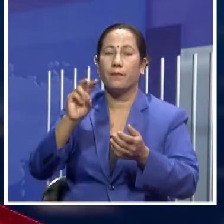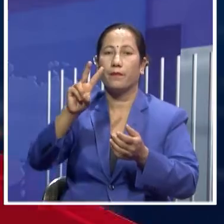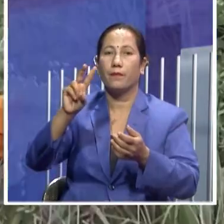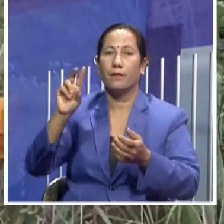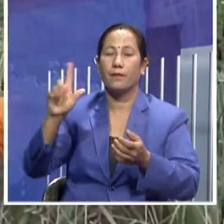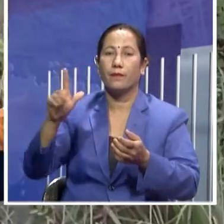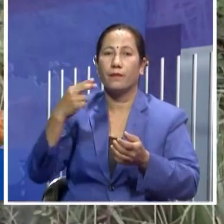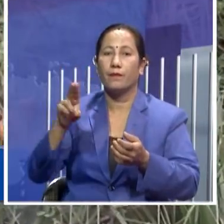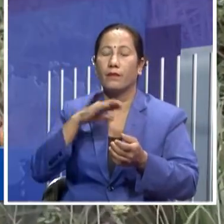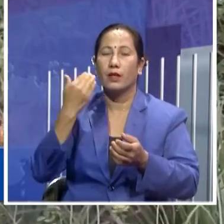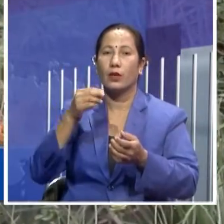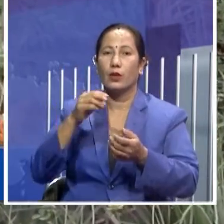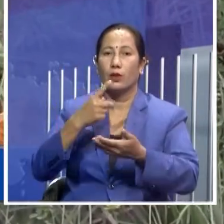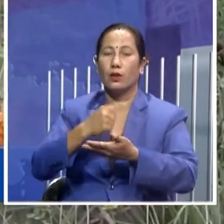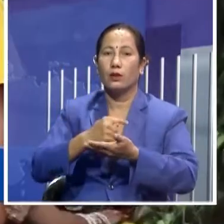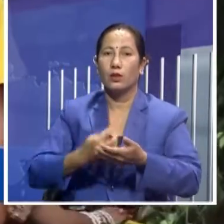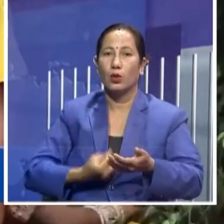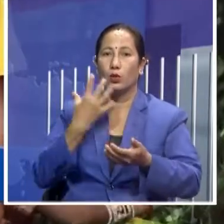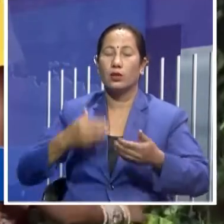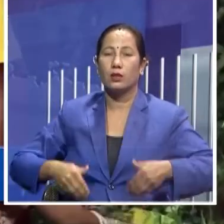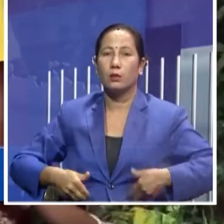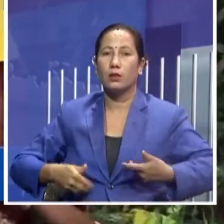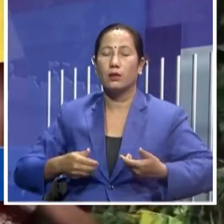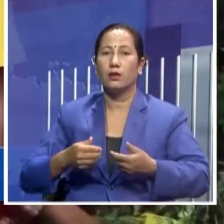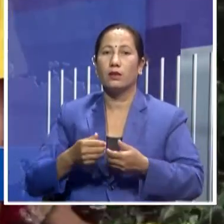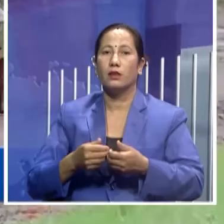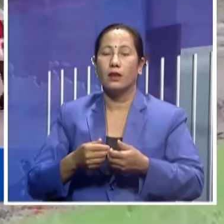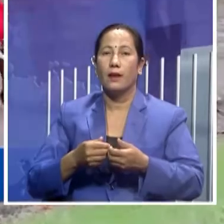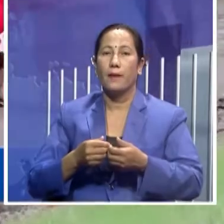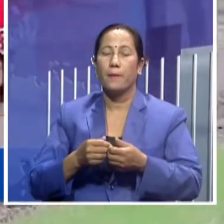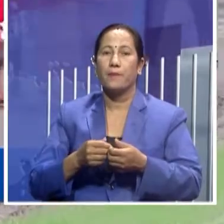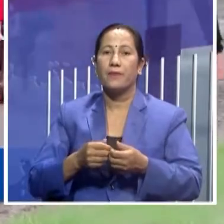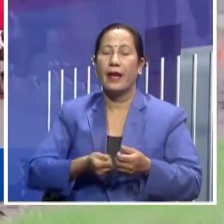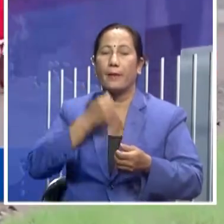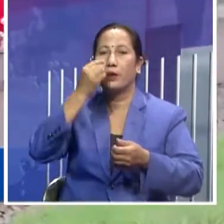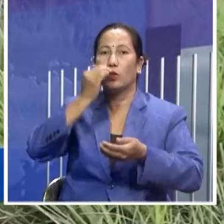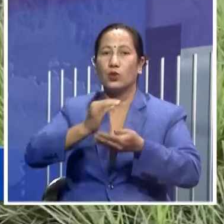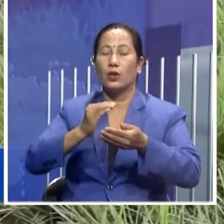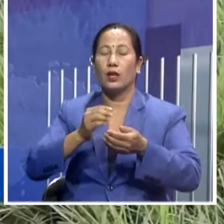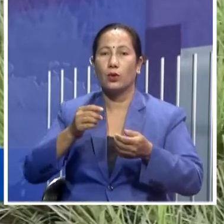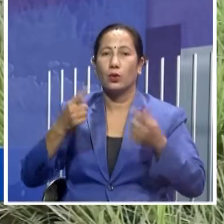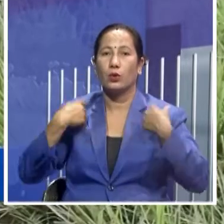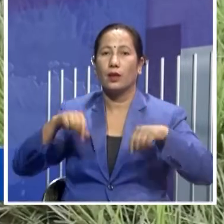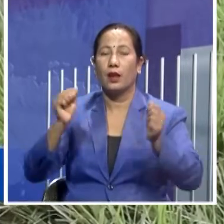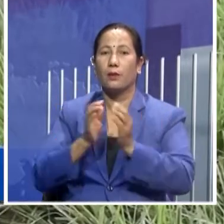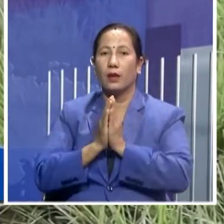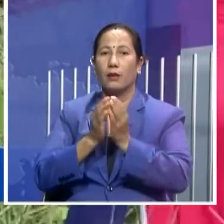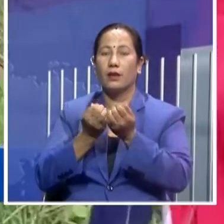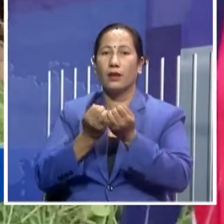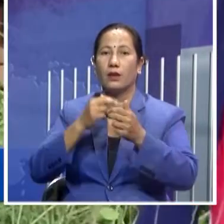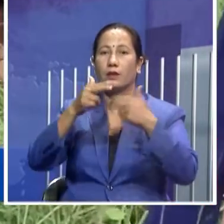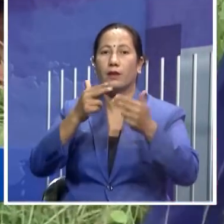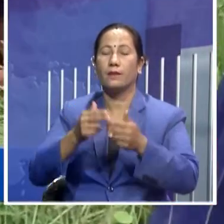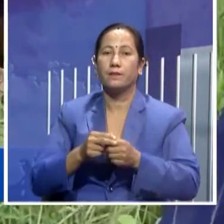मृत्यु। कपिल वस्तुमा आज हर्षोल्लासका साथ तीन छठी पर्व मनाइँदै आफ्नो छोराको दीर्घायु र स्वास्थ्य लाभको कामना गर्ने